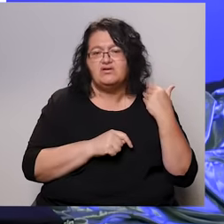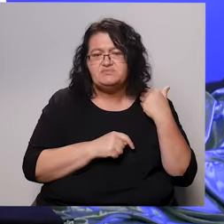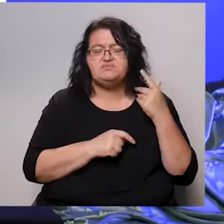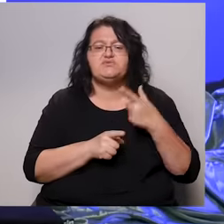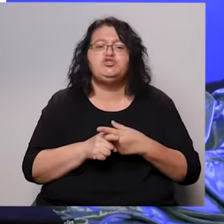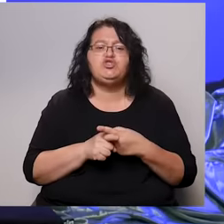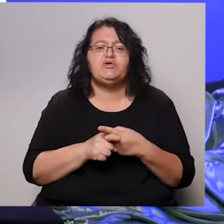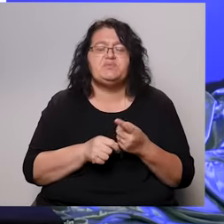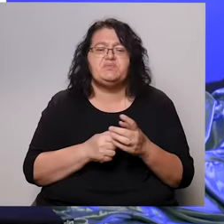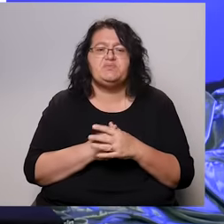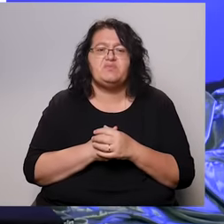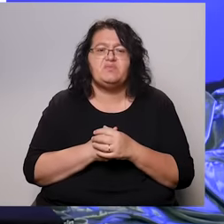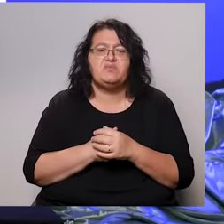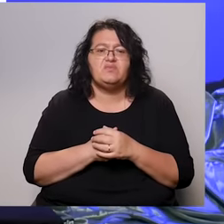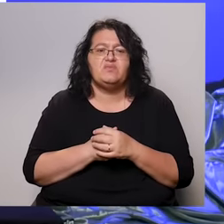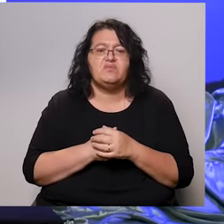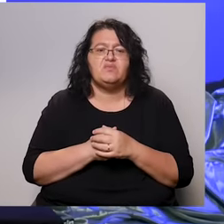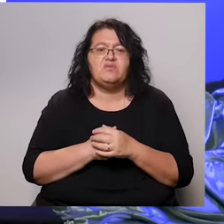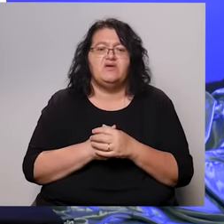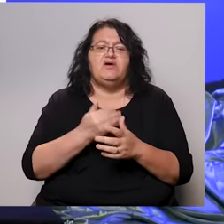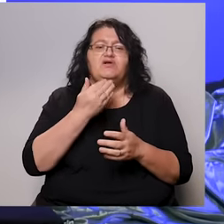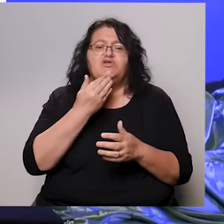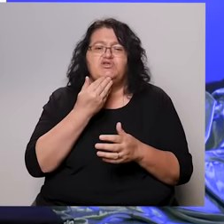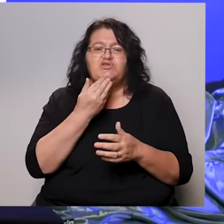Și ce vreau să